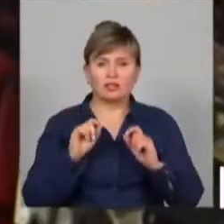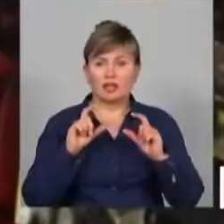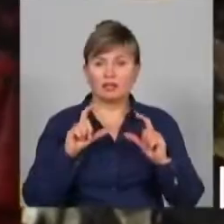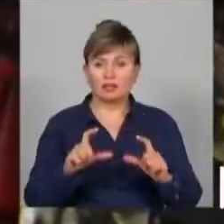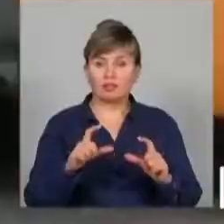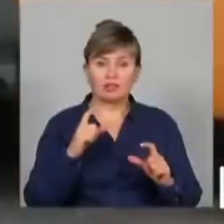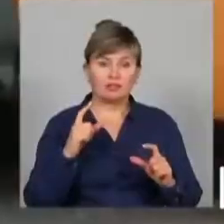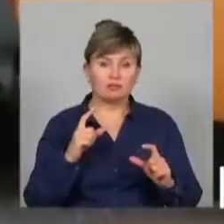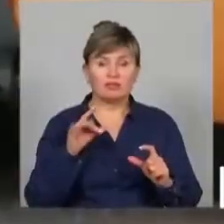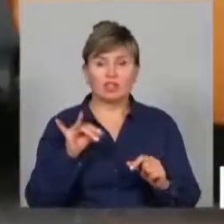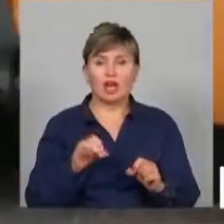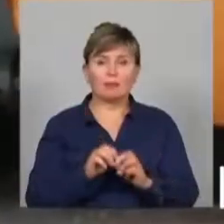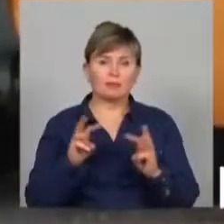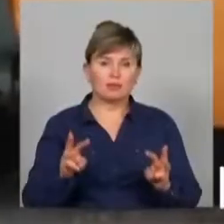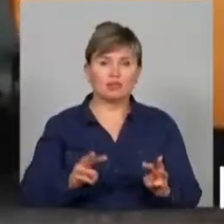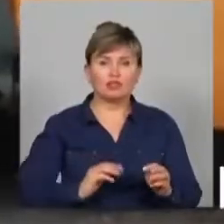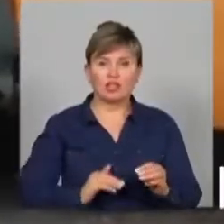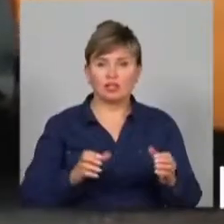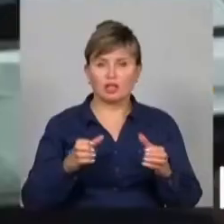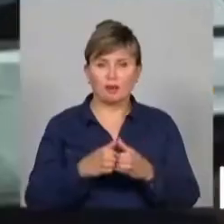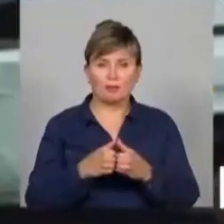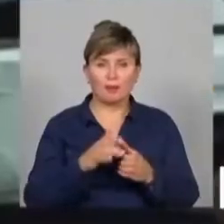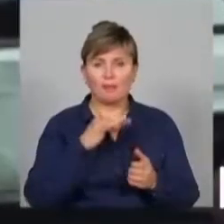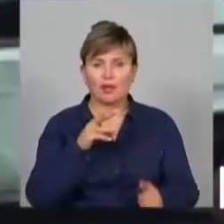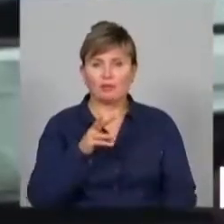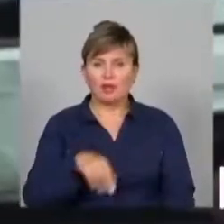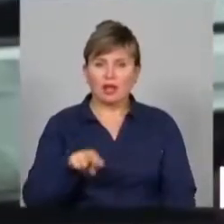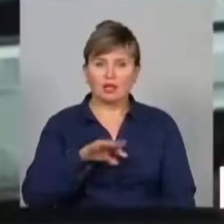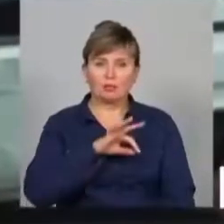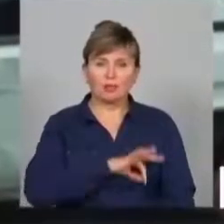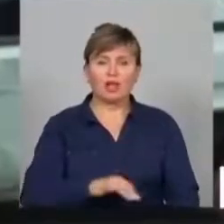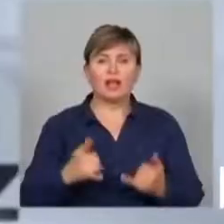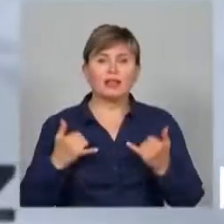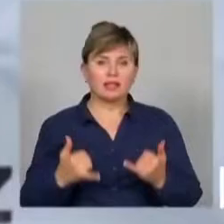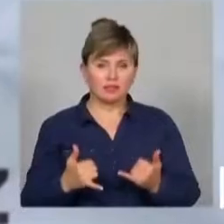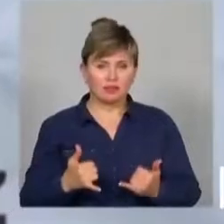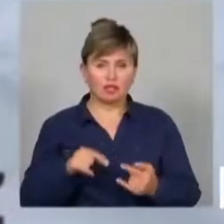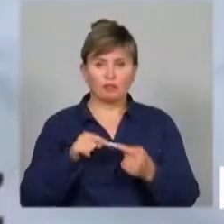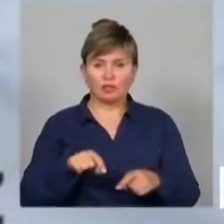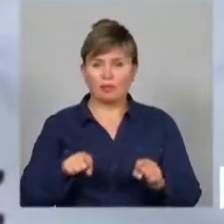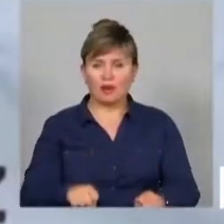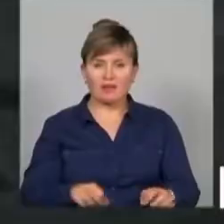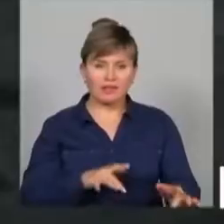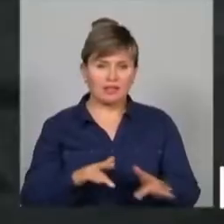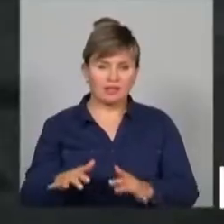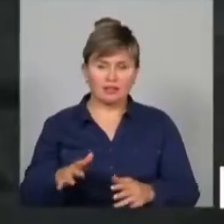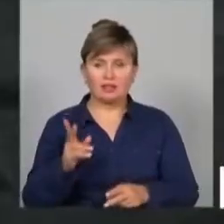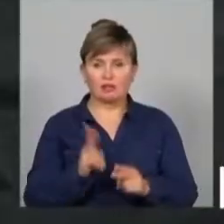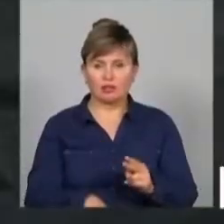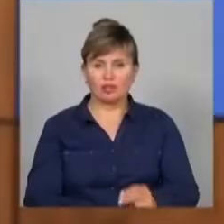тарифу и обеспечить частной компании многомиллиардную прибыль на сегодня противоправная деятельность пресечено